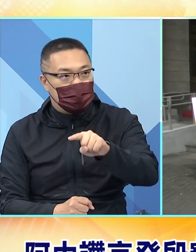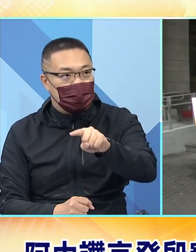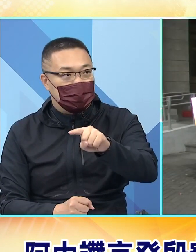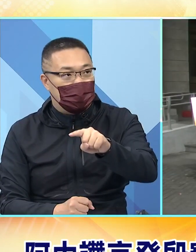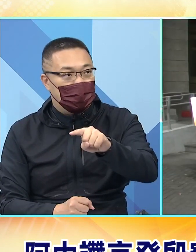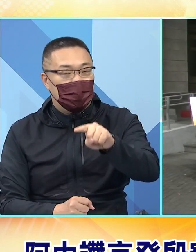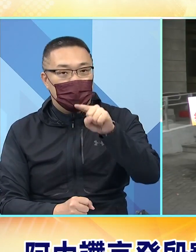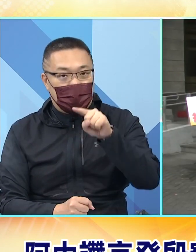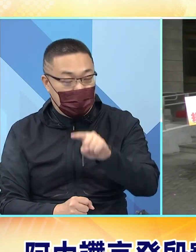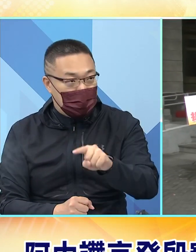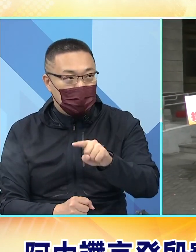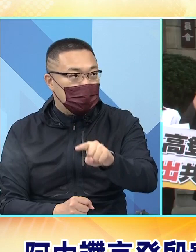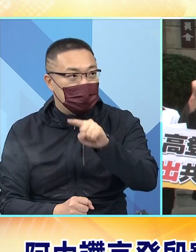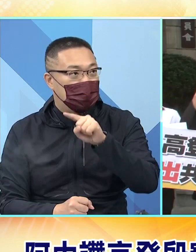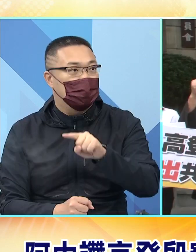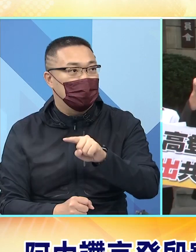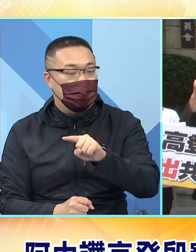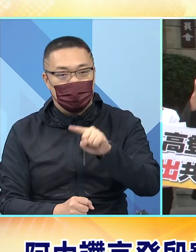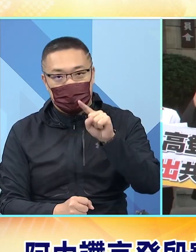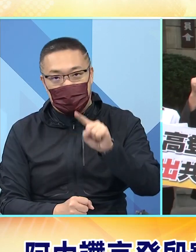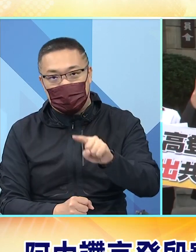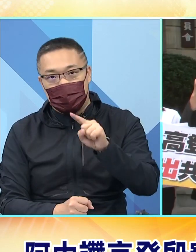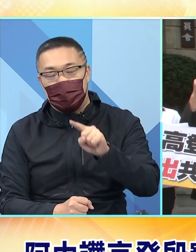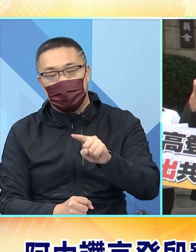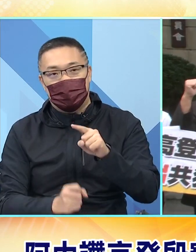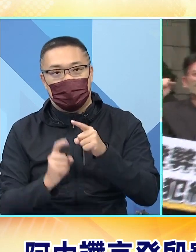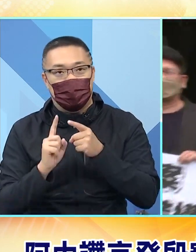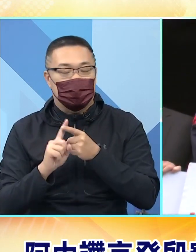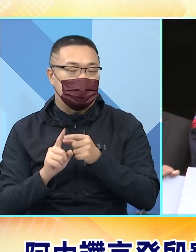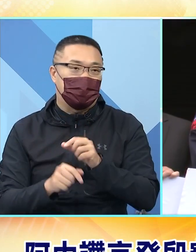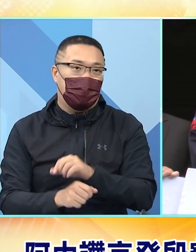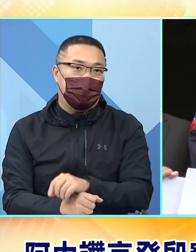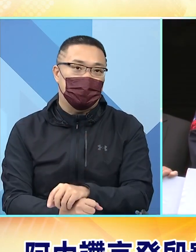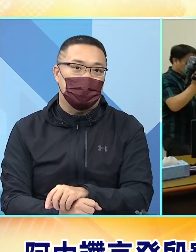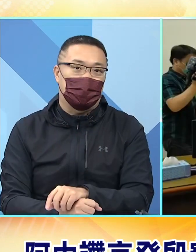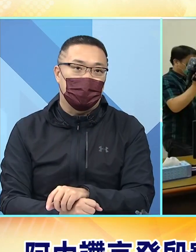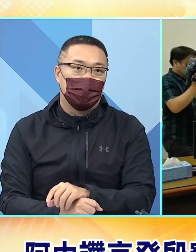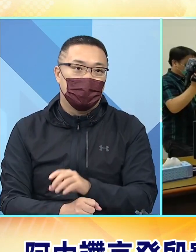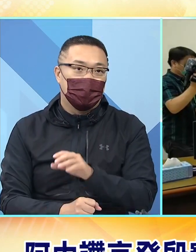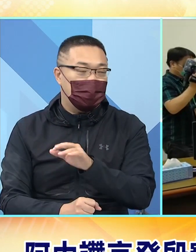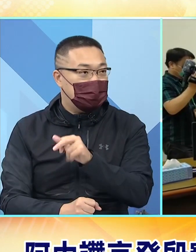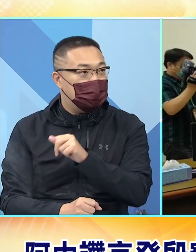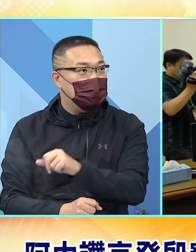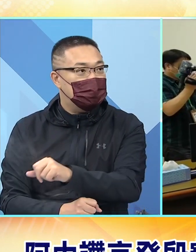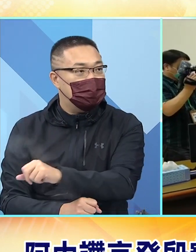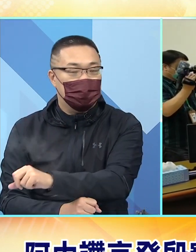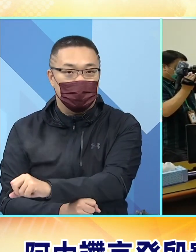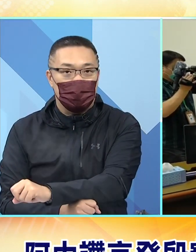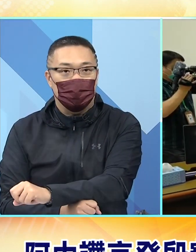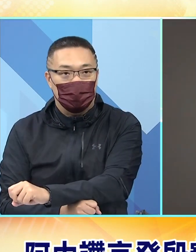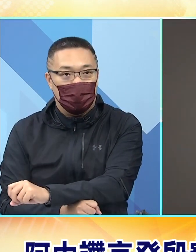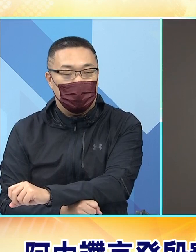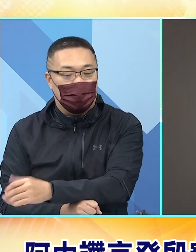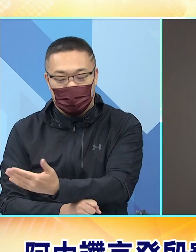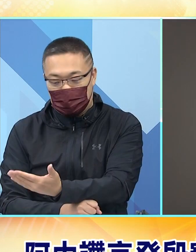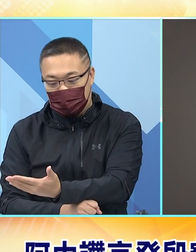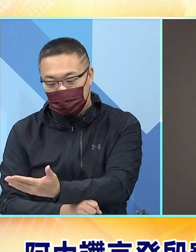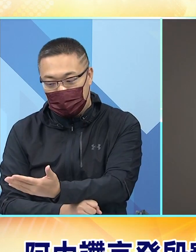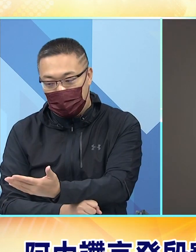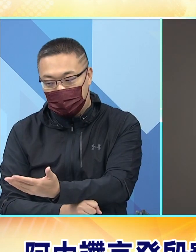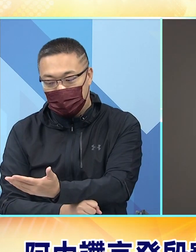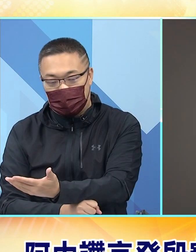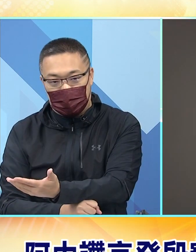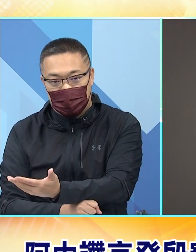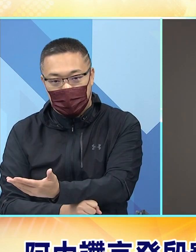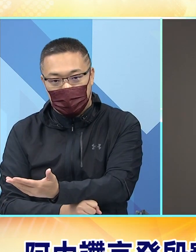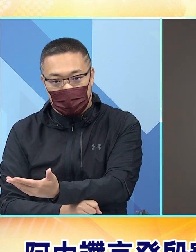2到3个月之前订，还不一定有空位，价格也已经涨到10倍以上了。但这家公司可以5月2号收到